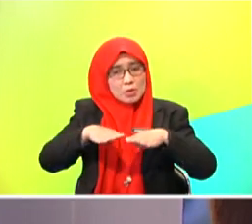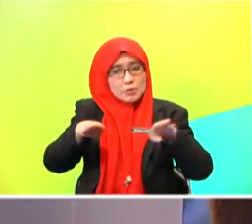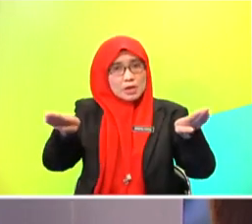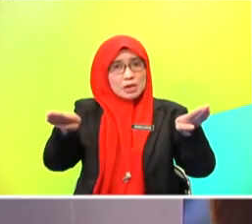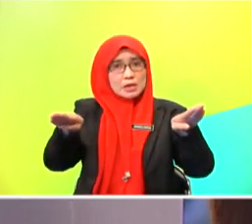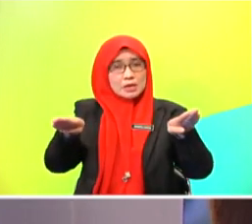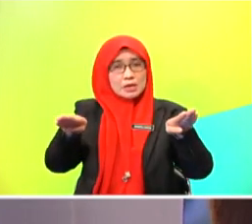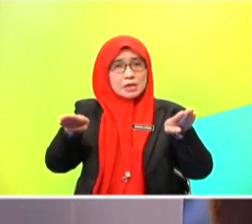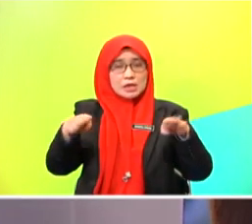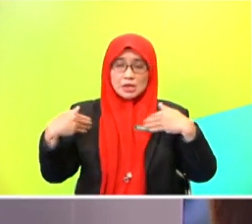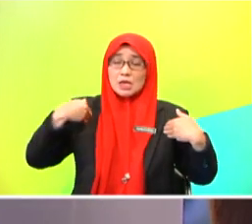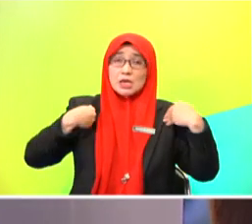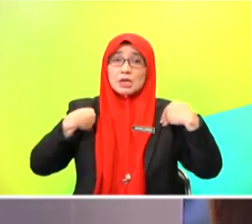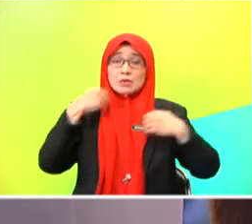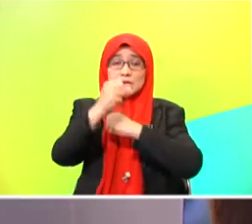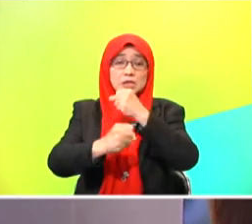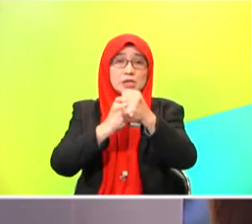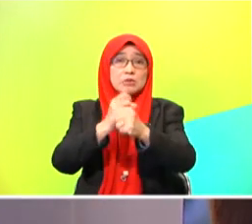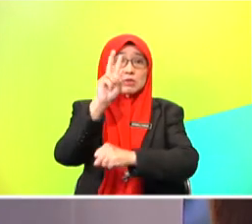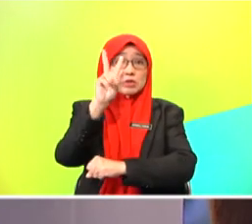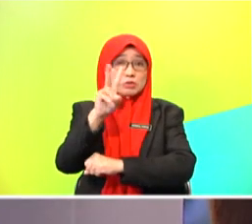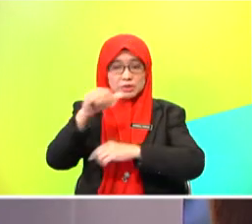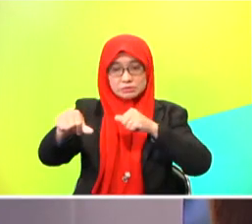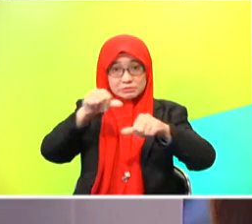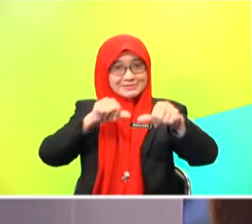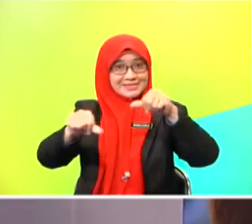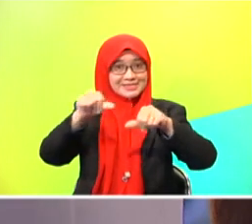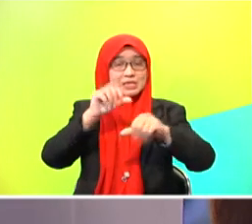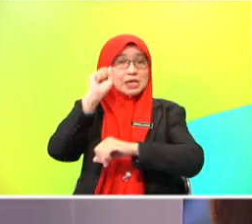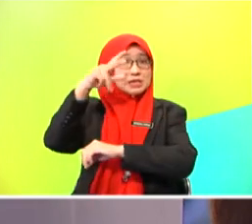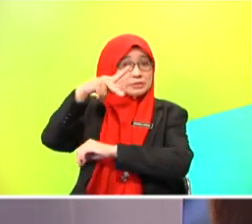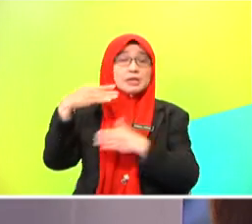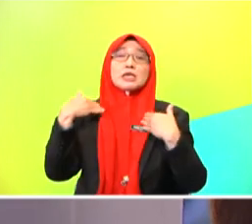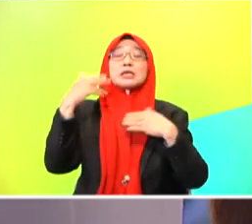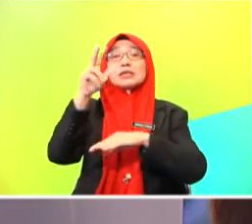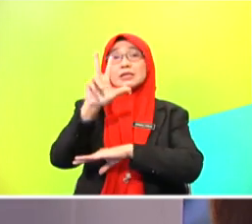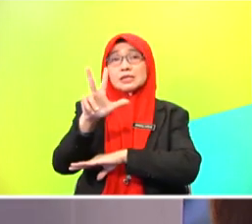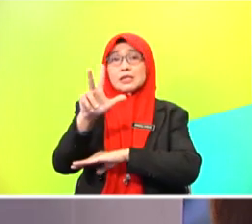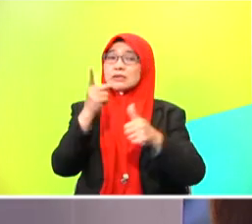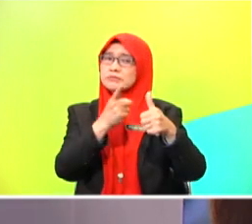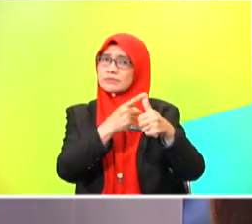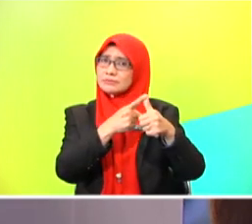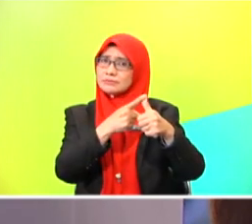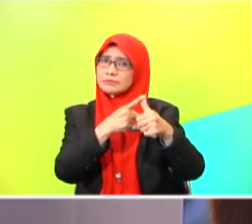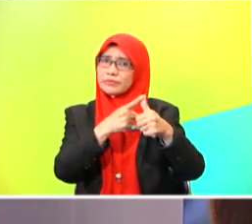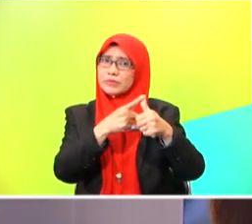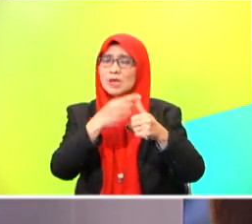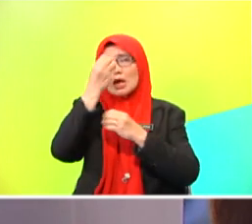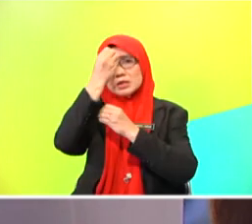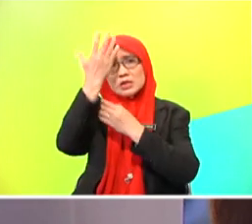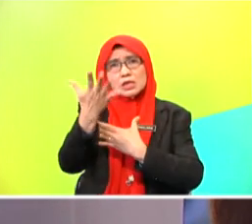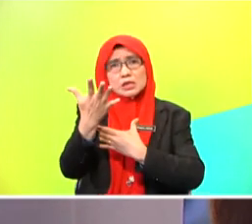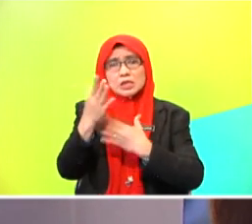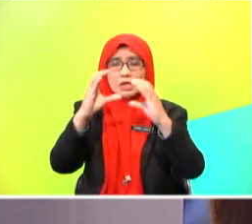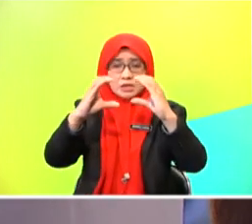murid-murid tahun 2 untuk dalam subjek sains. Okey, standard pembelajaran kita ada 3 pada hari ini. Yang pertama ialah menyatakan cara